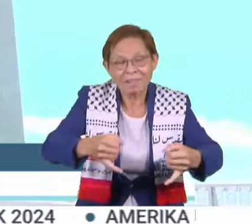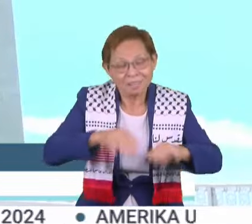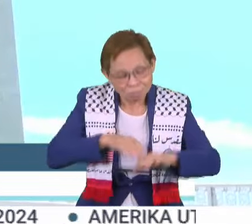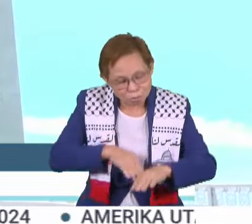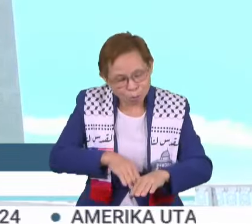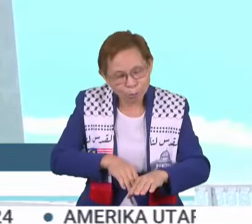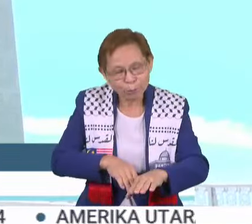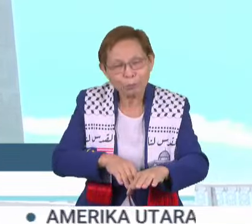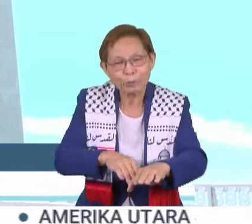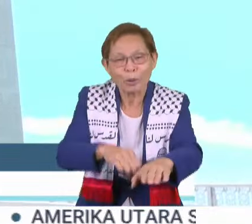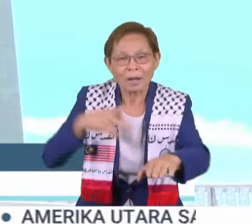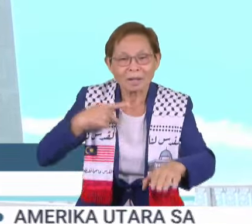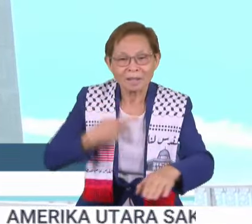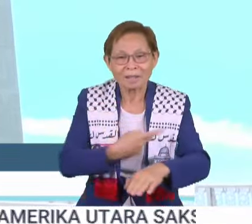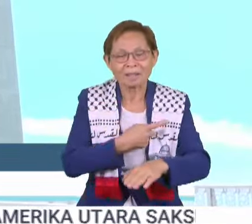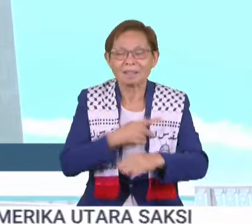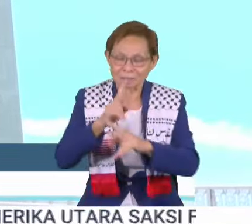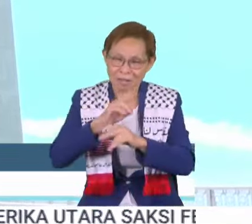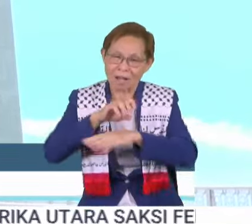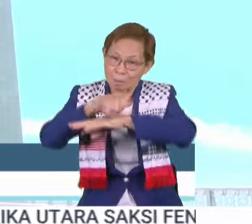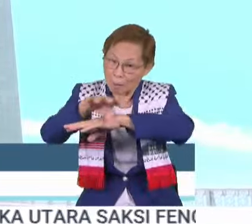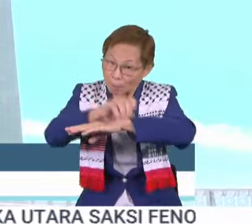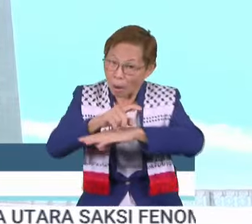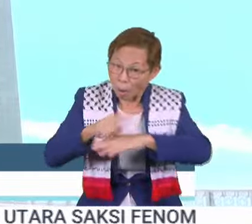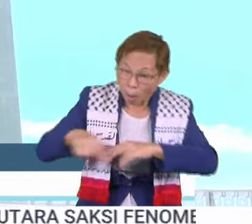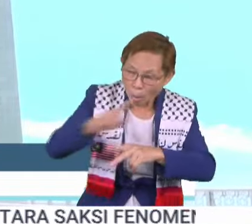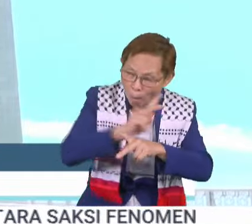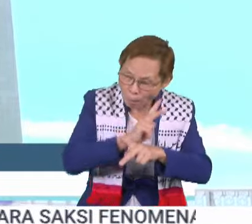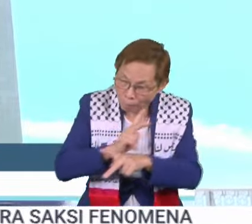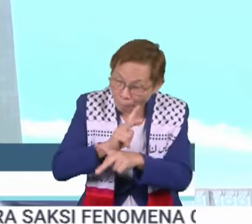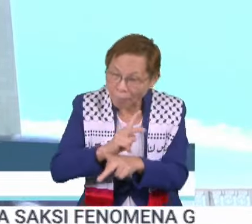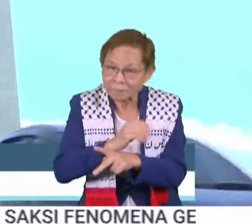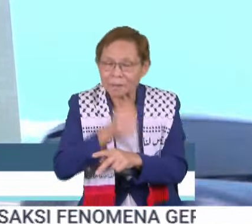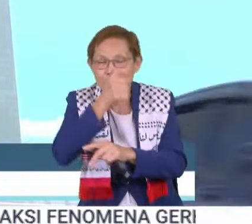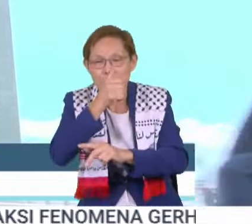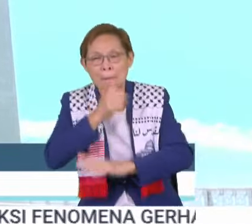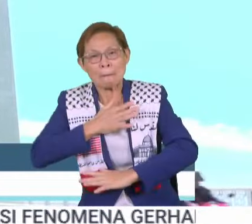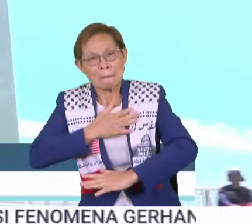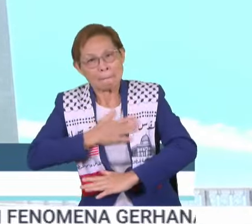lancar, kita menyediakan mereka berhati-hatilah, bersabar dan juga mengikut